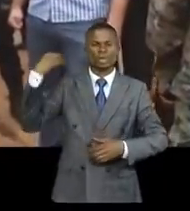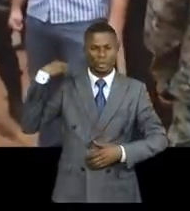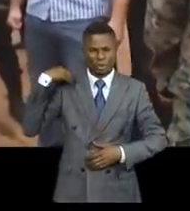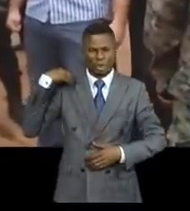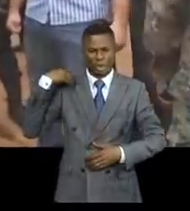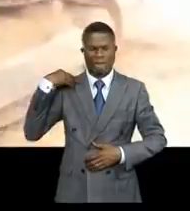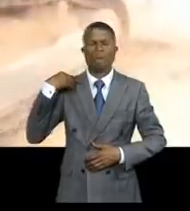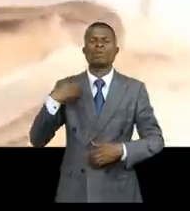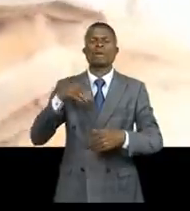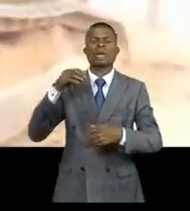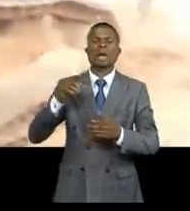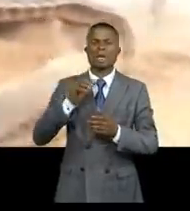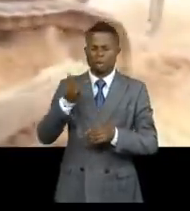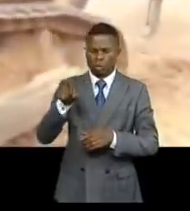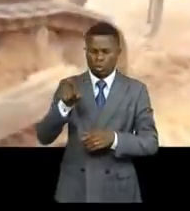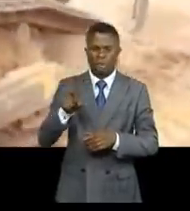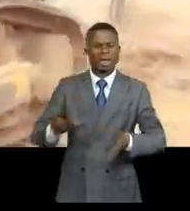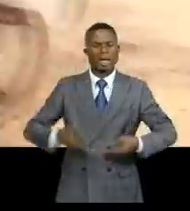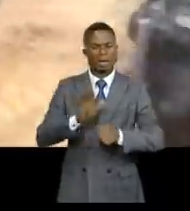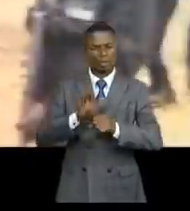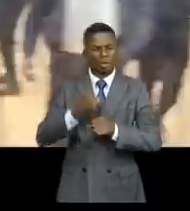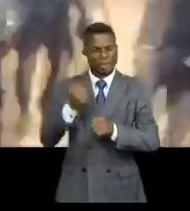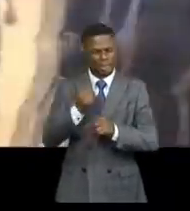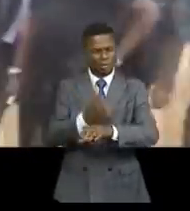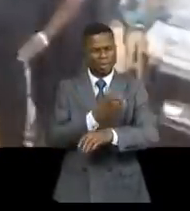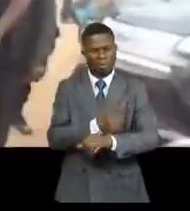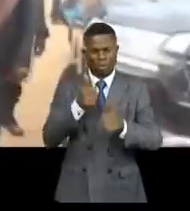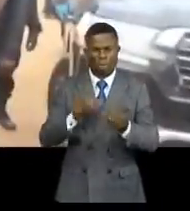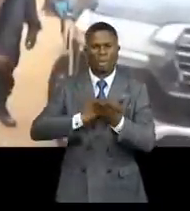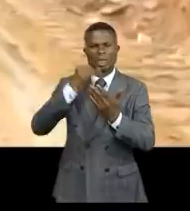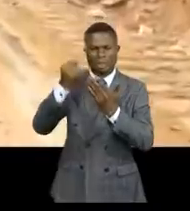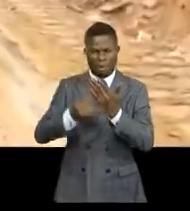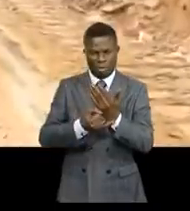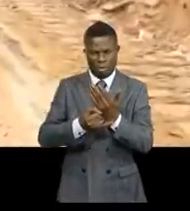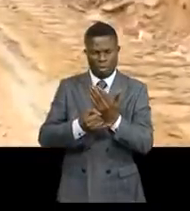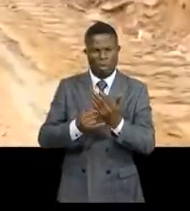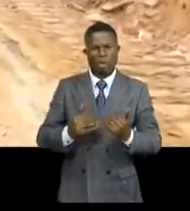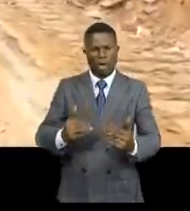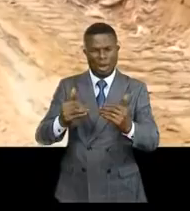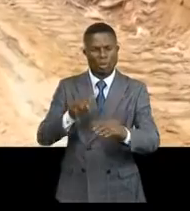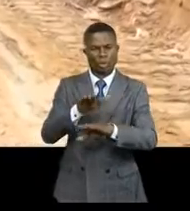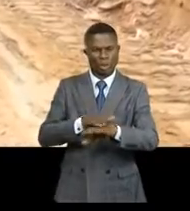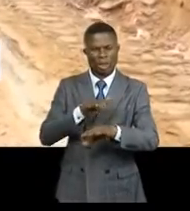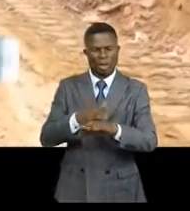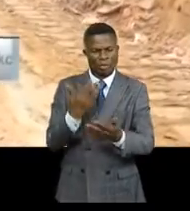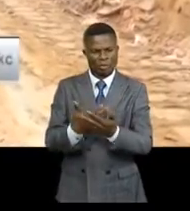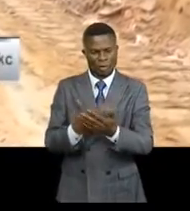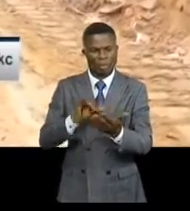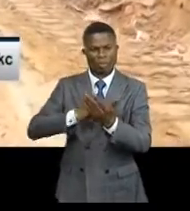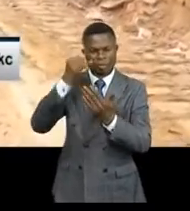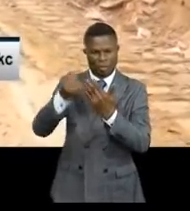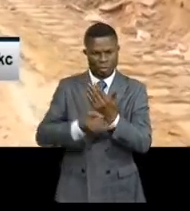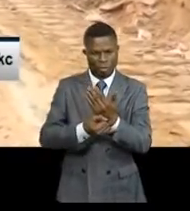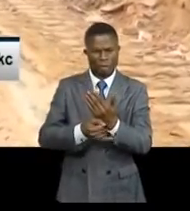l'État congolais a pu apprécier le niveau d'exécution du projet qui, d'y reste, avance à pas de géant. Ces projets prévoient entre autres